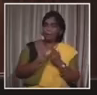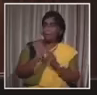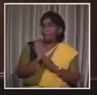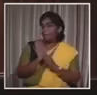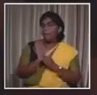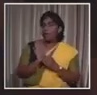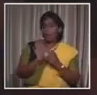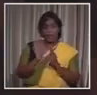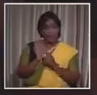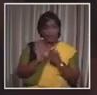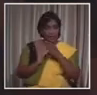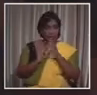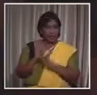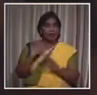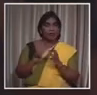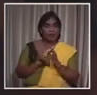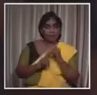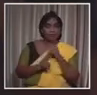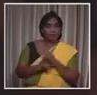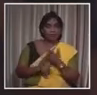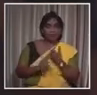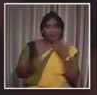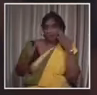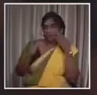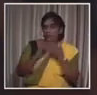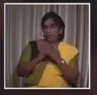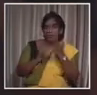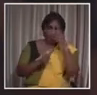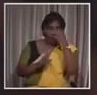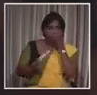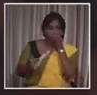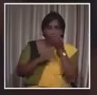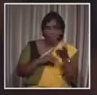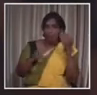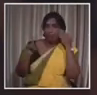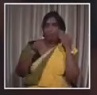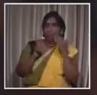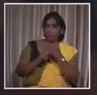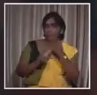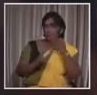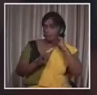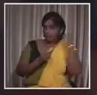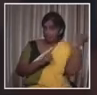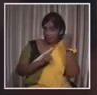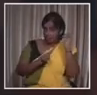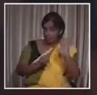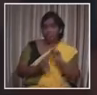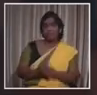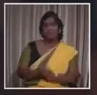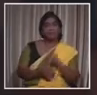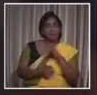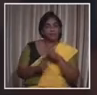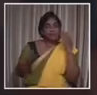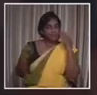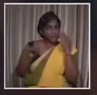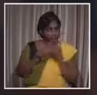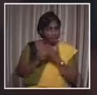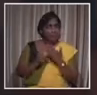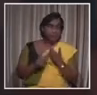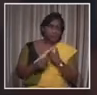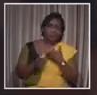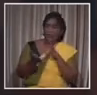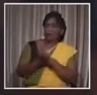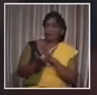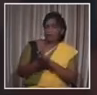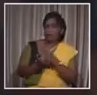නානායකකාර මන්ත්‍රීතුමනි තාමත් සංවේදී විදිහට පාස්කෘත ප්‍රහාරය සම්බන්ධයෙන් ප්‍රකාශයක් කරා ඒ සංවේදී භාවය ගැන මම සතුටු